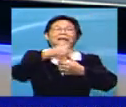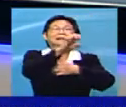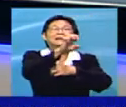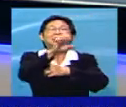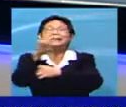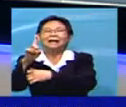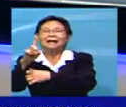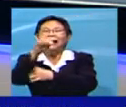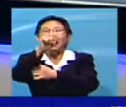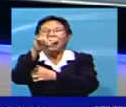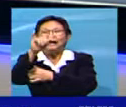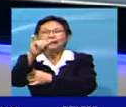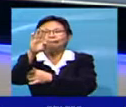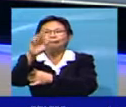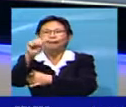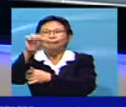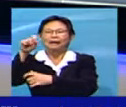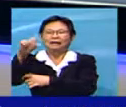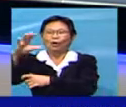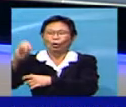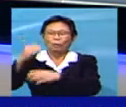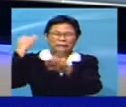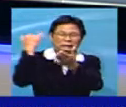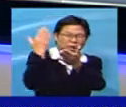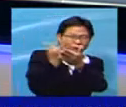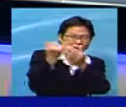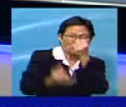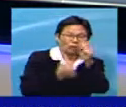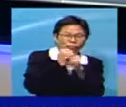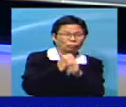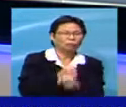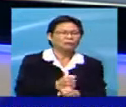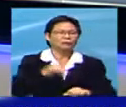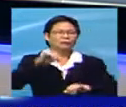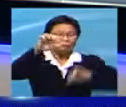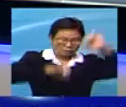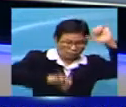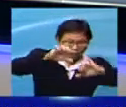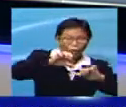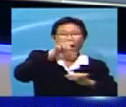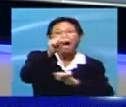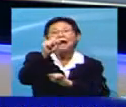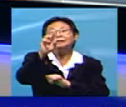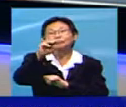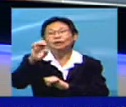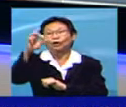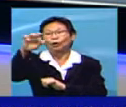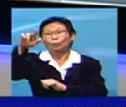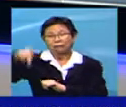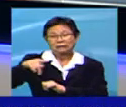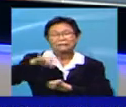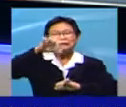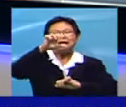e-dagang Alibaba.com menjelang akhir tahun ini. Pemilihan akan dibuat SME Corporation Malaysia, Malaysia Digital Economy